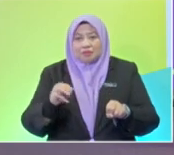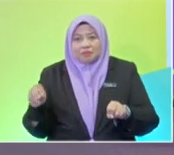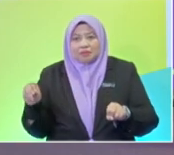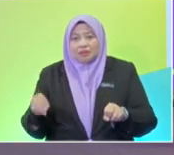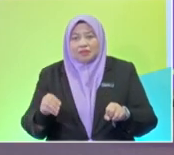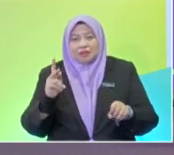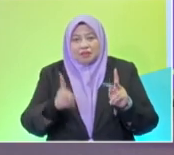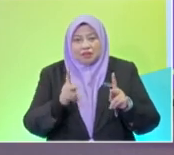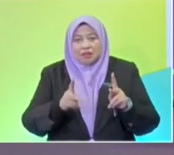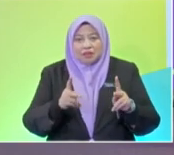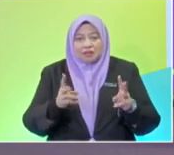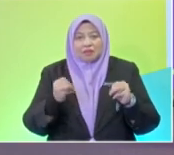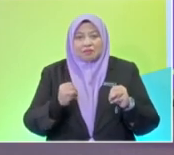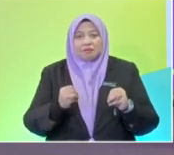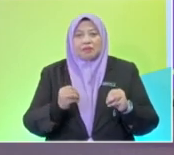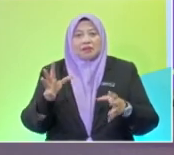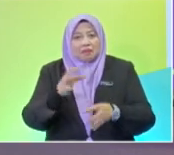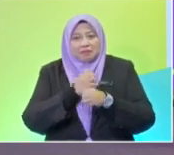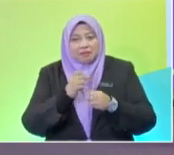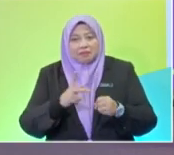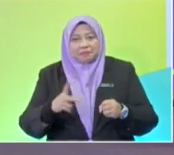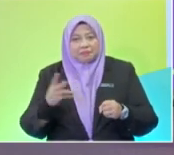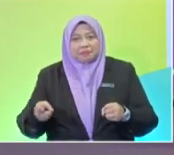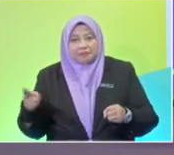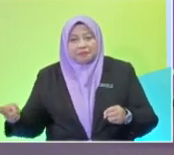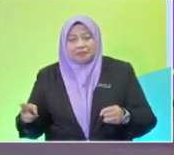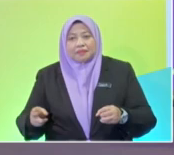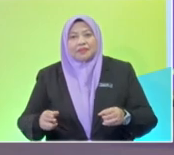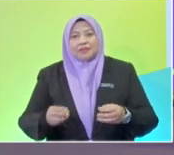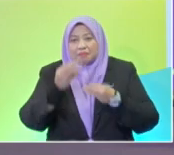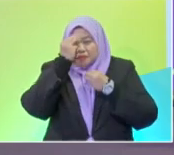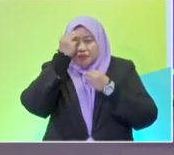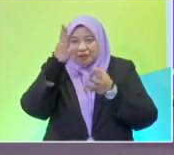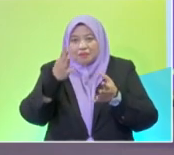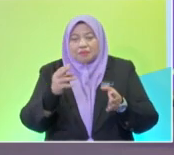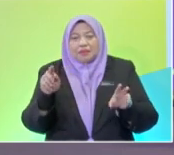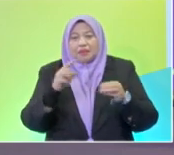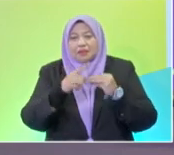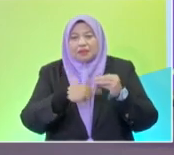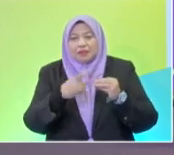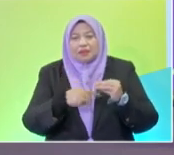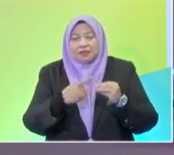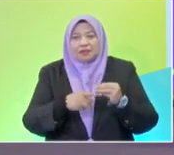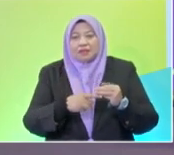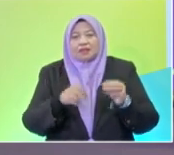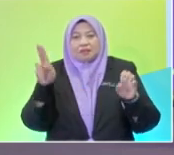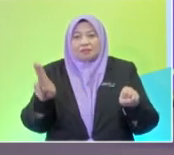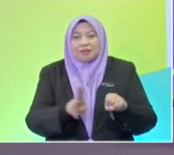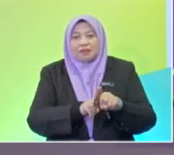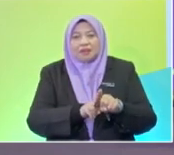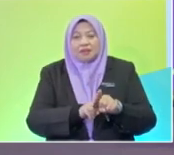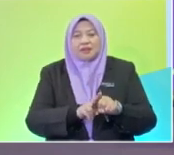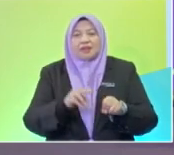lebih banyak bahan apa tuh info-info tentang magnet bolehlah melayani pelantar delima